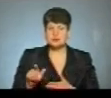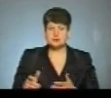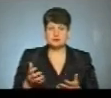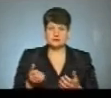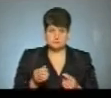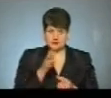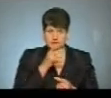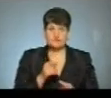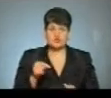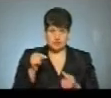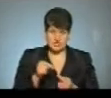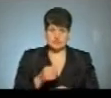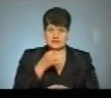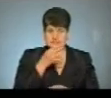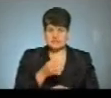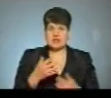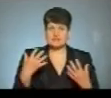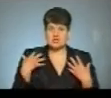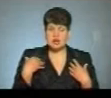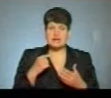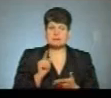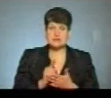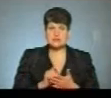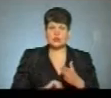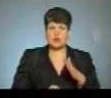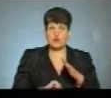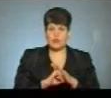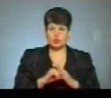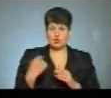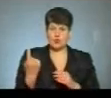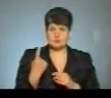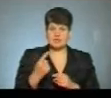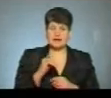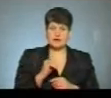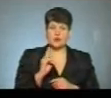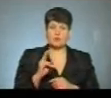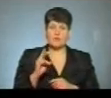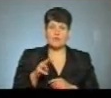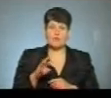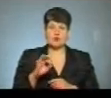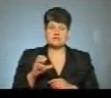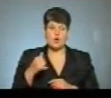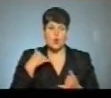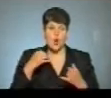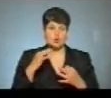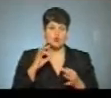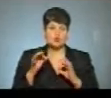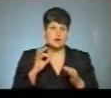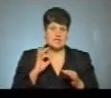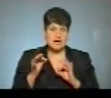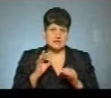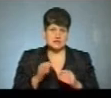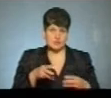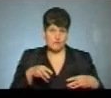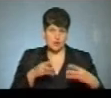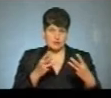отримуватимуть вчасно, запевнив начальник Пенсійного фонду області Ігор Москалик. Консультації пенсіонерам надаватимуть в онлайн-режимі.